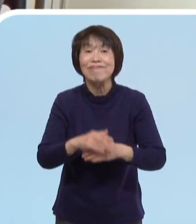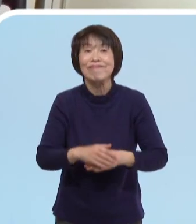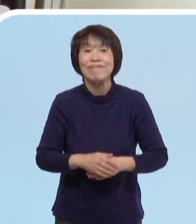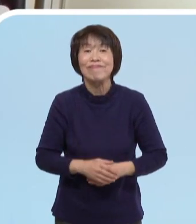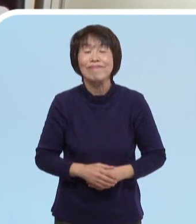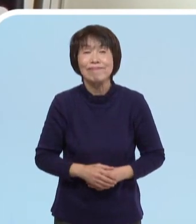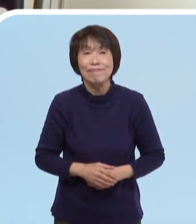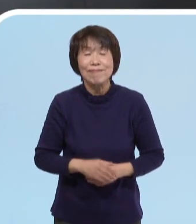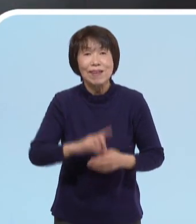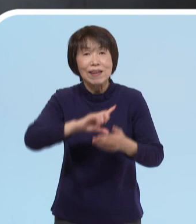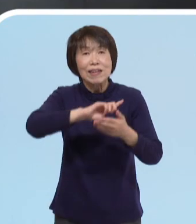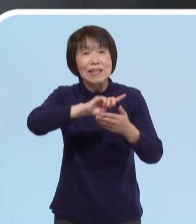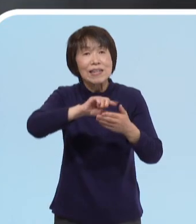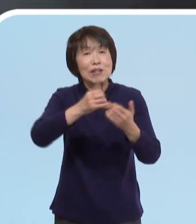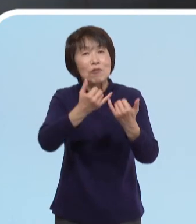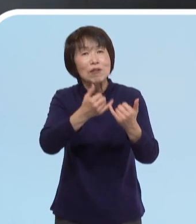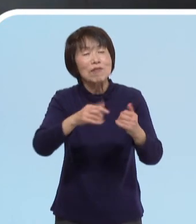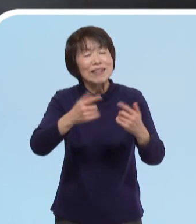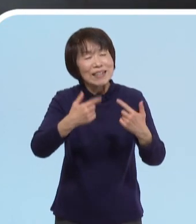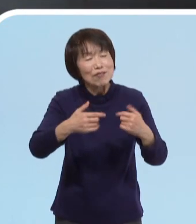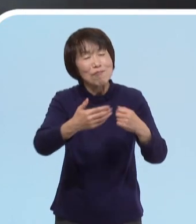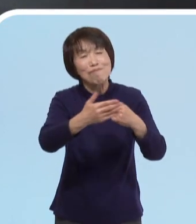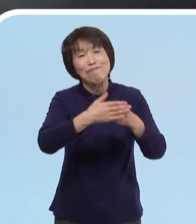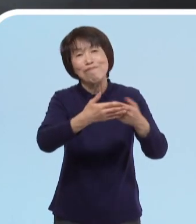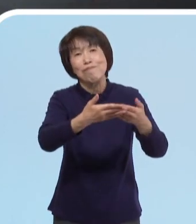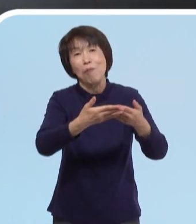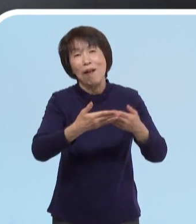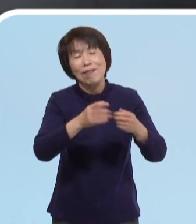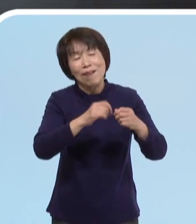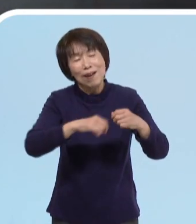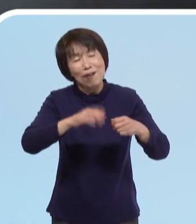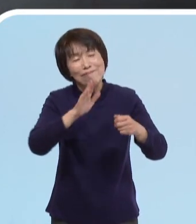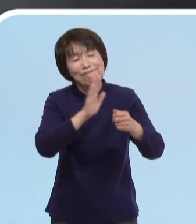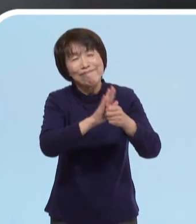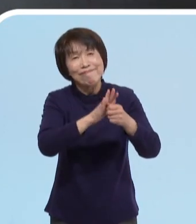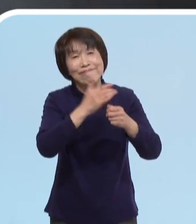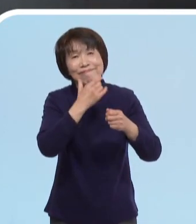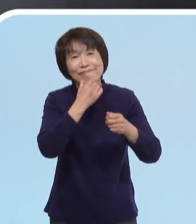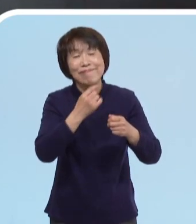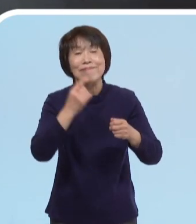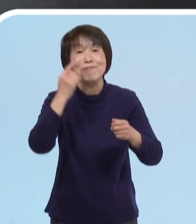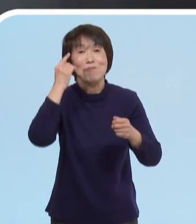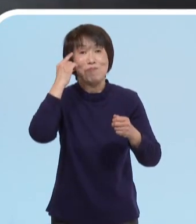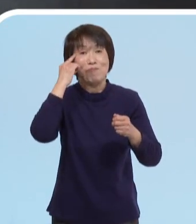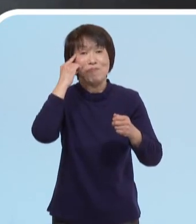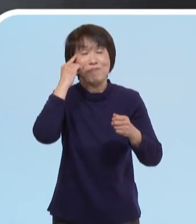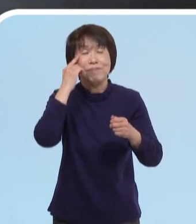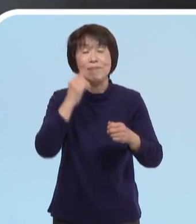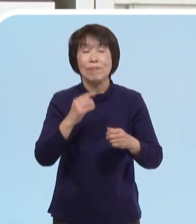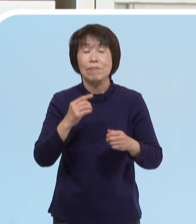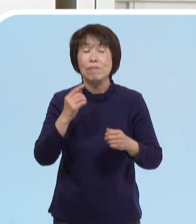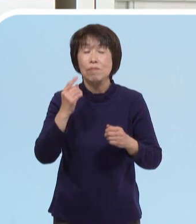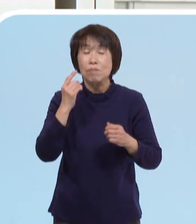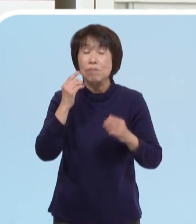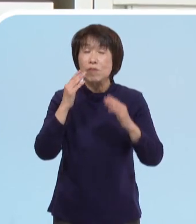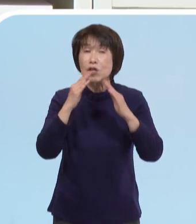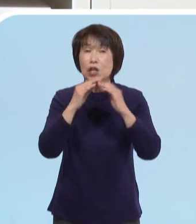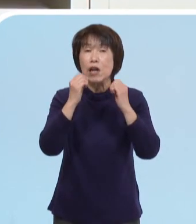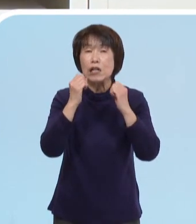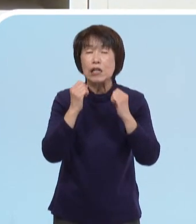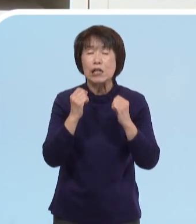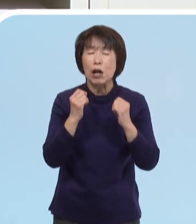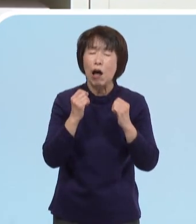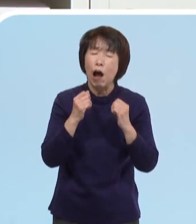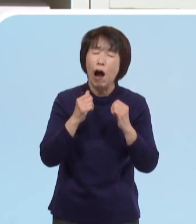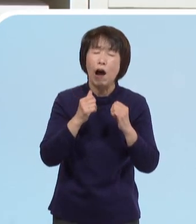ますか？ 地域の方のお世話になってるので、それをまあ少しでも みんなに返していこうかなと思って、 はい、家にいてて体